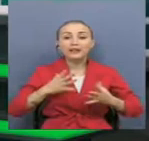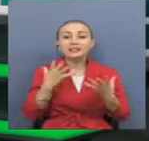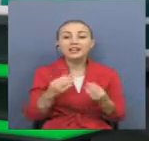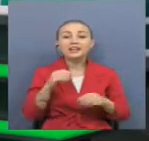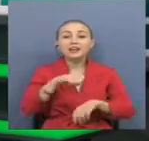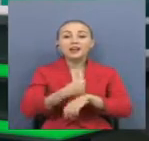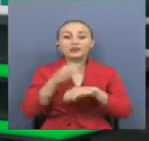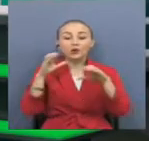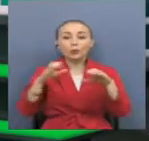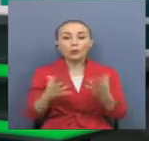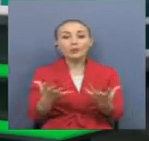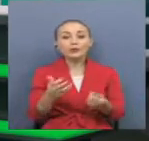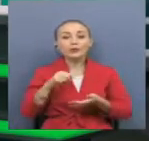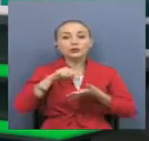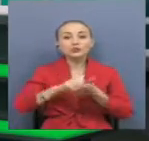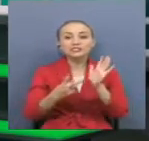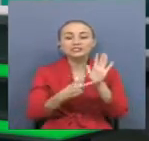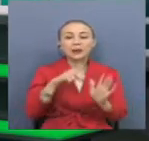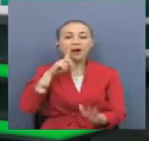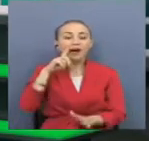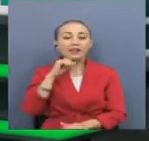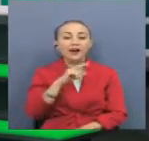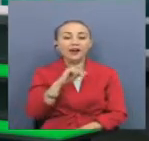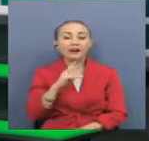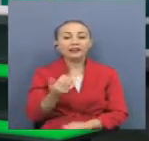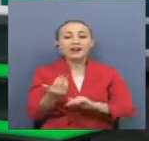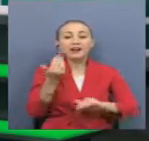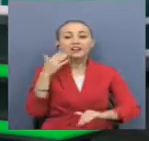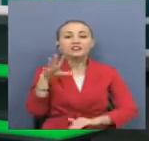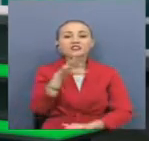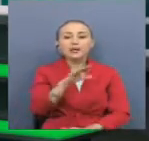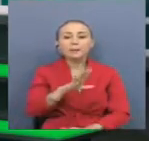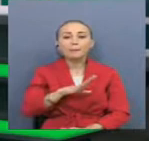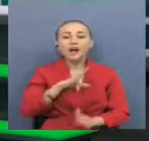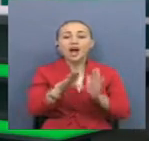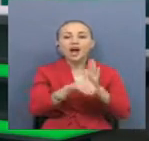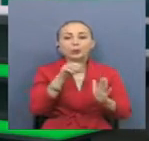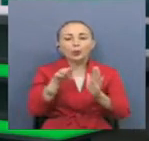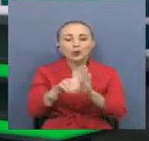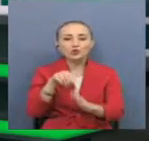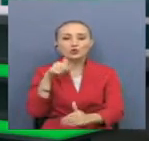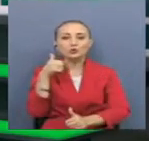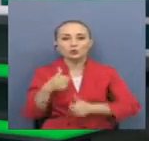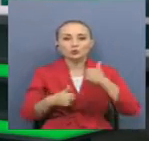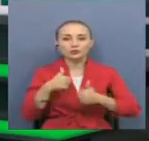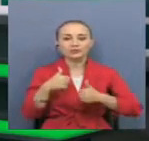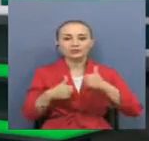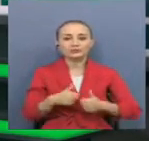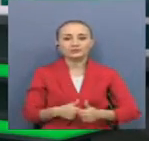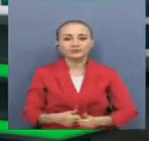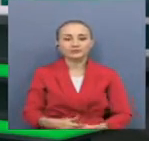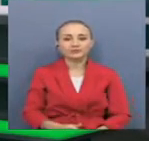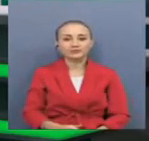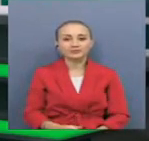діңгегім атты қалалық ақындар мүшәйрасы өтті. Дәстүрлі жыр додасына байқаудың іріктеу кезеңдерінен өткен 7 жас ақын келіп өзара